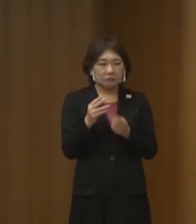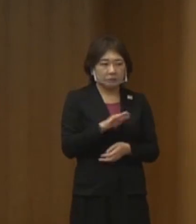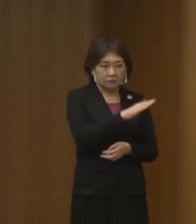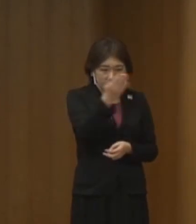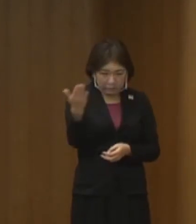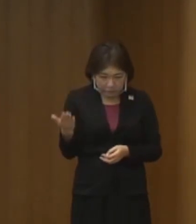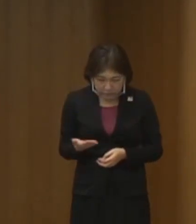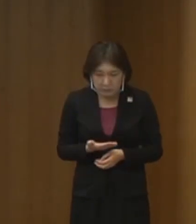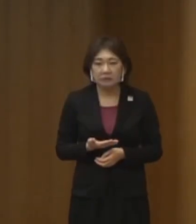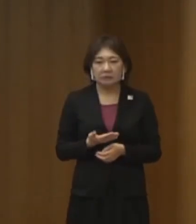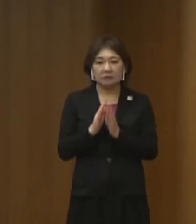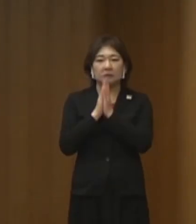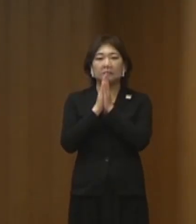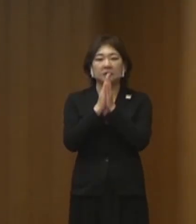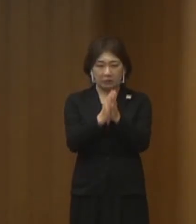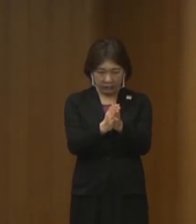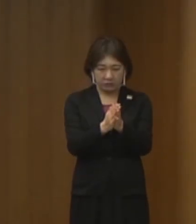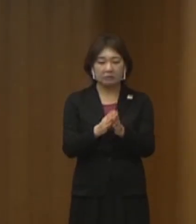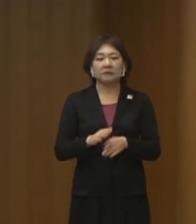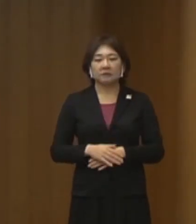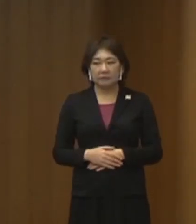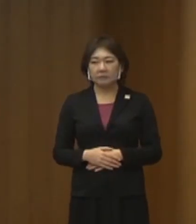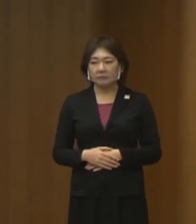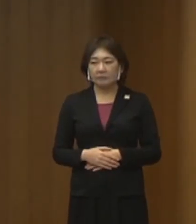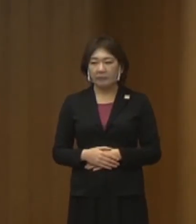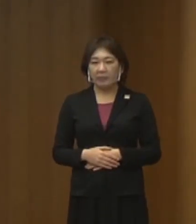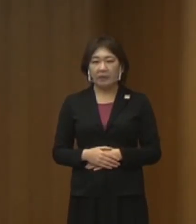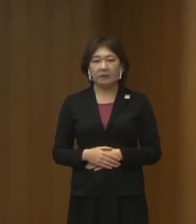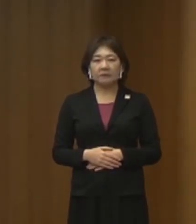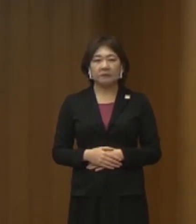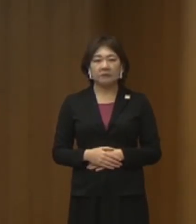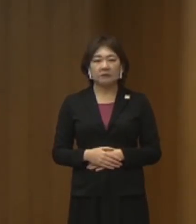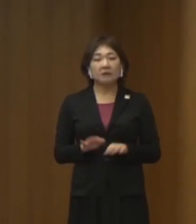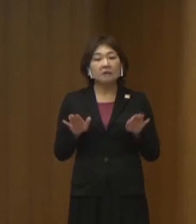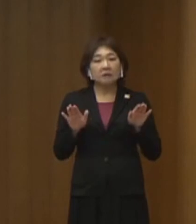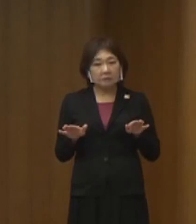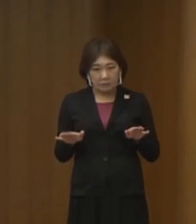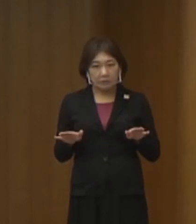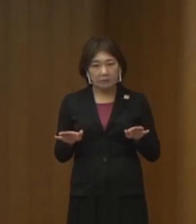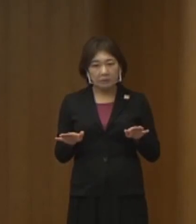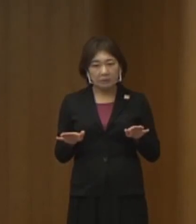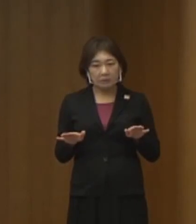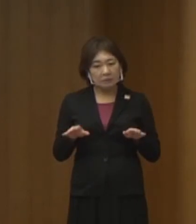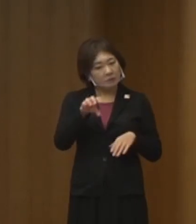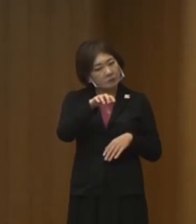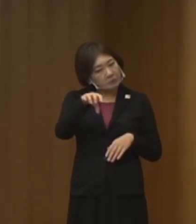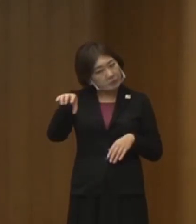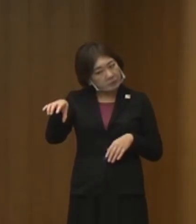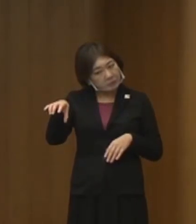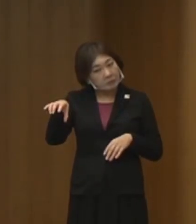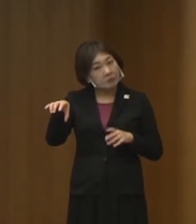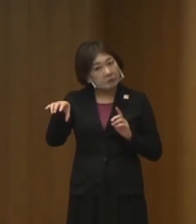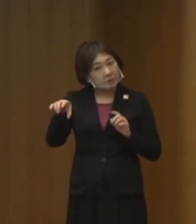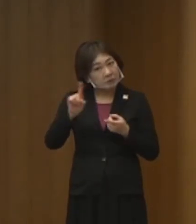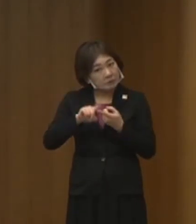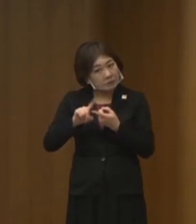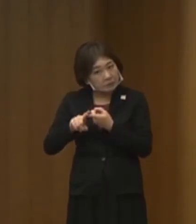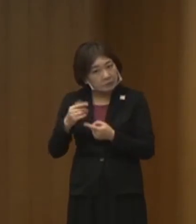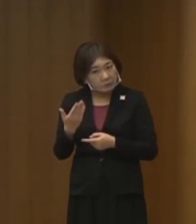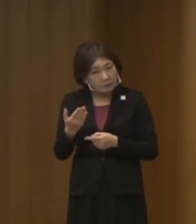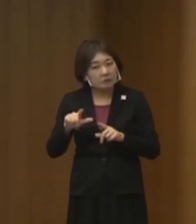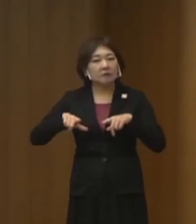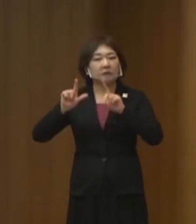対する、お願いで、ございます。現時点においてはどういうところがそういったところなのかということですが、